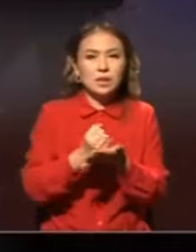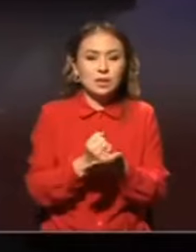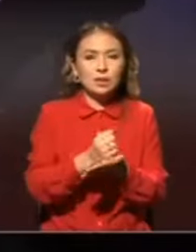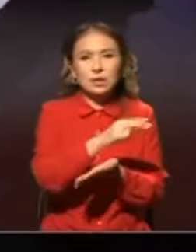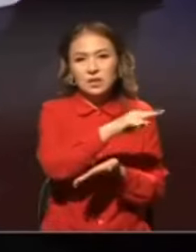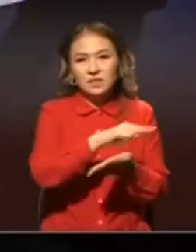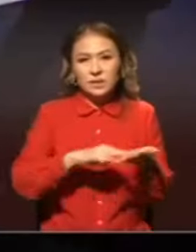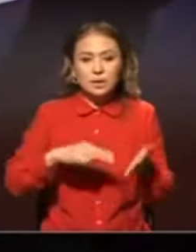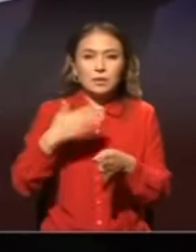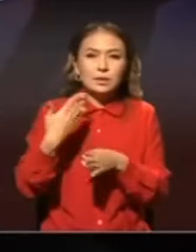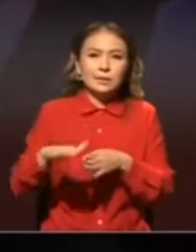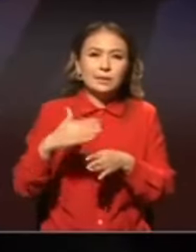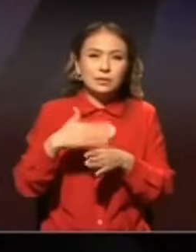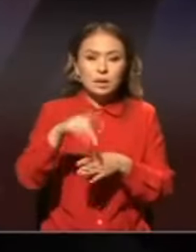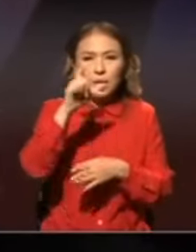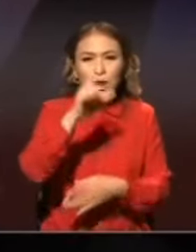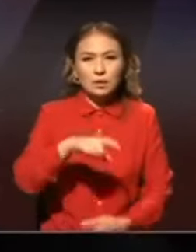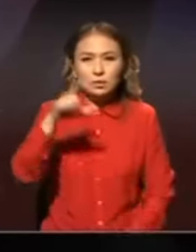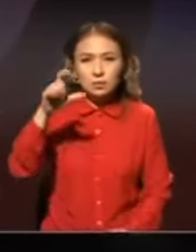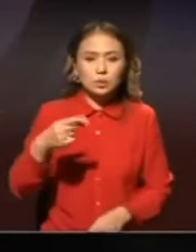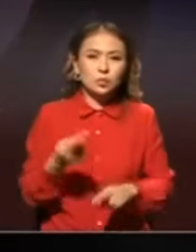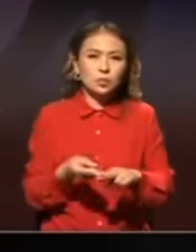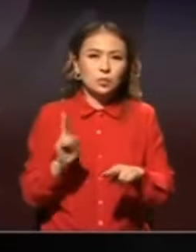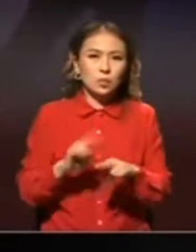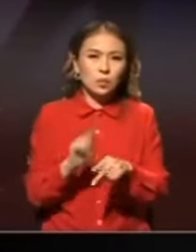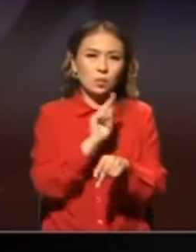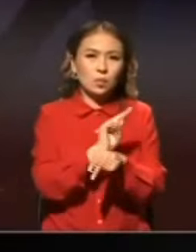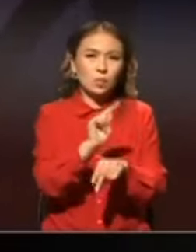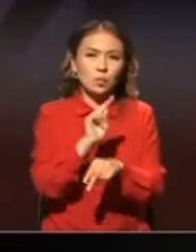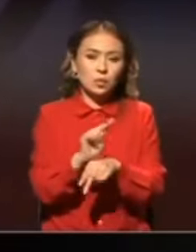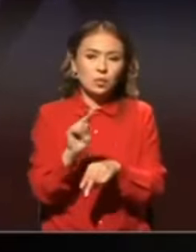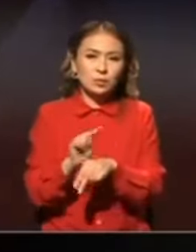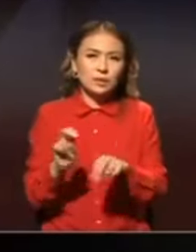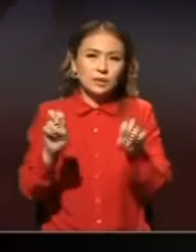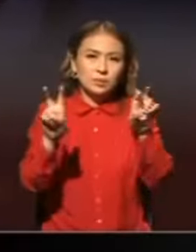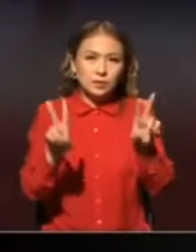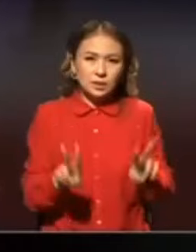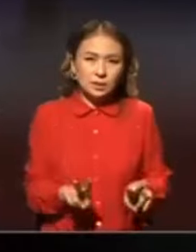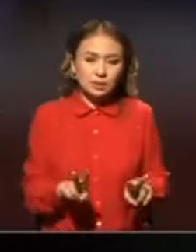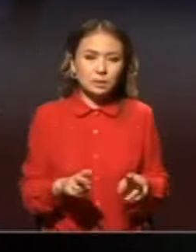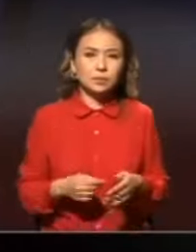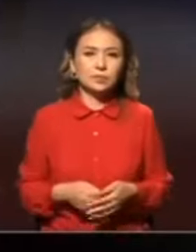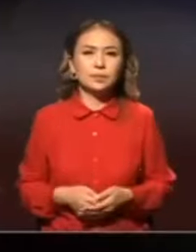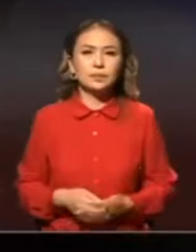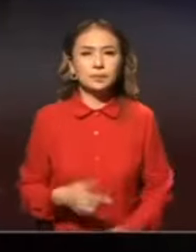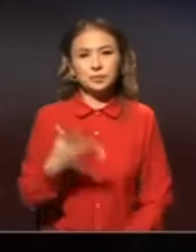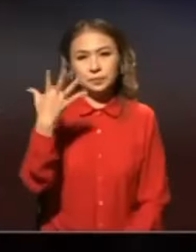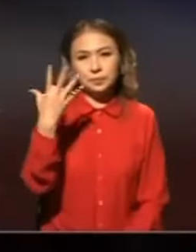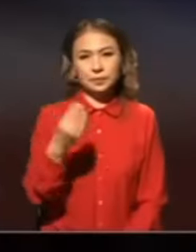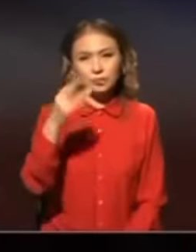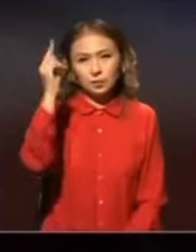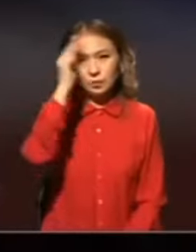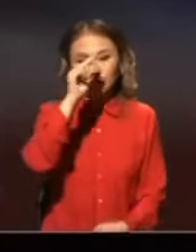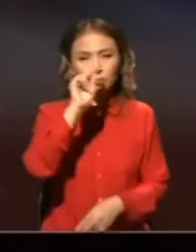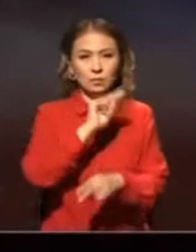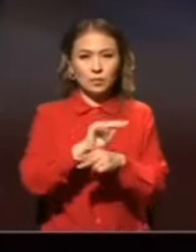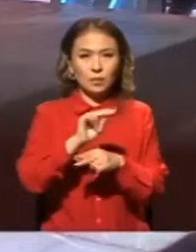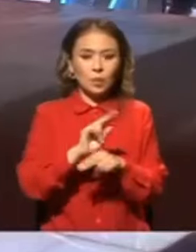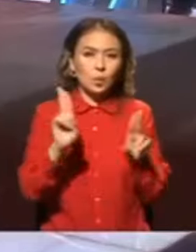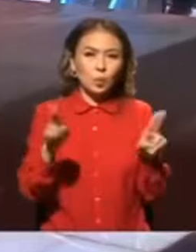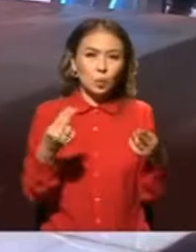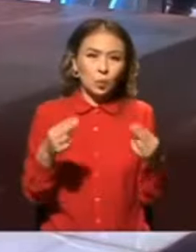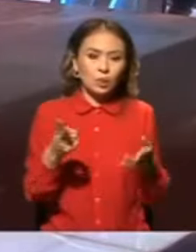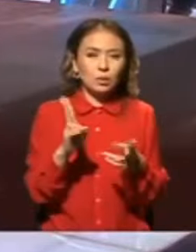атамыз. Несиеленген. Несиеленген адамдар. Соларды оқыту арқылы, оларды жаңағы 5 күндік оқытады. Клубникамен